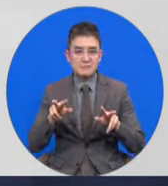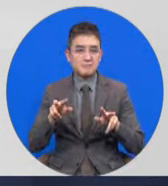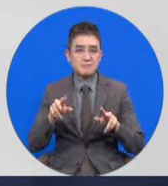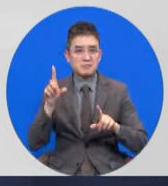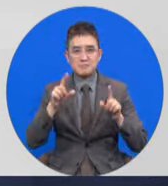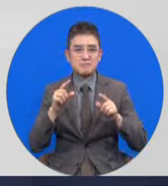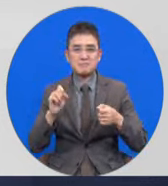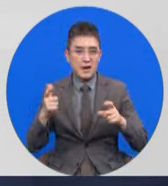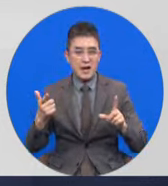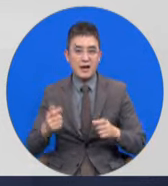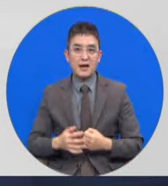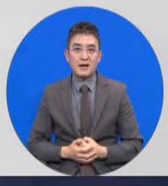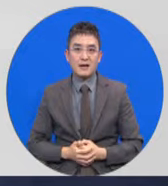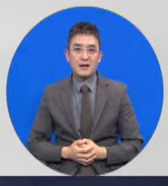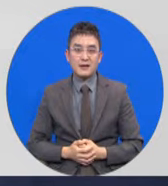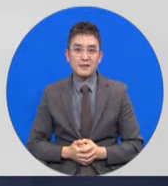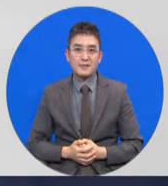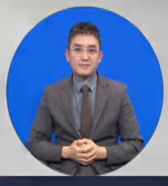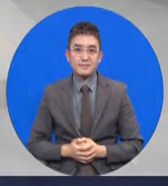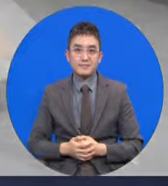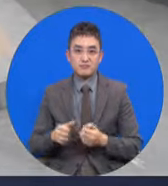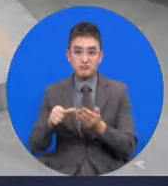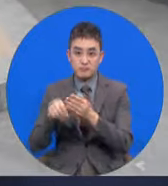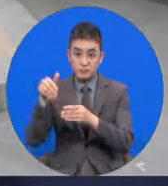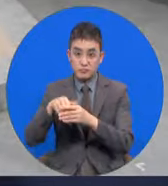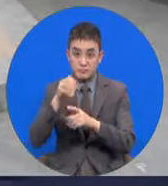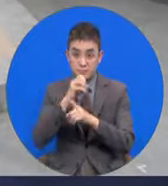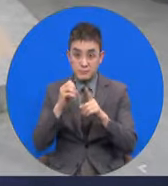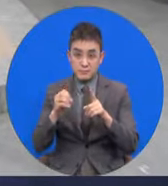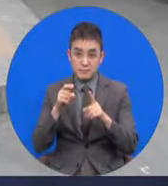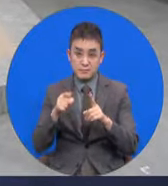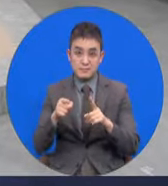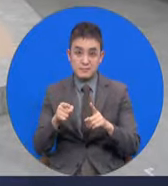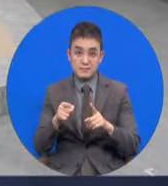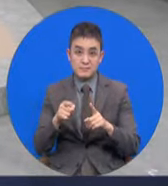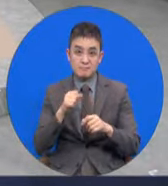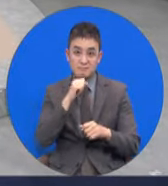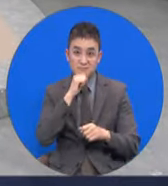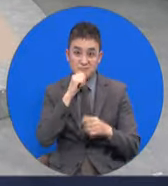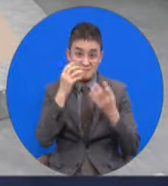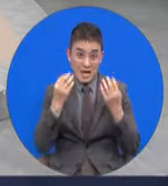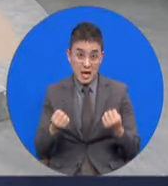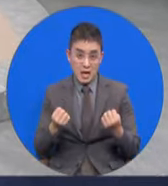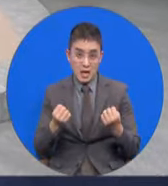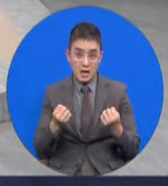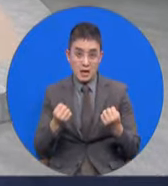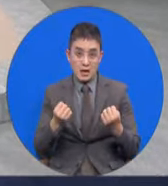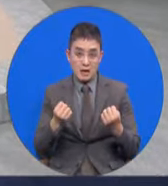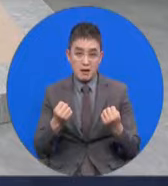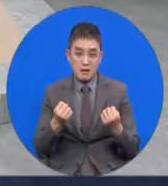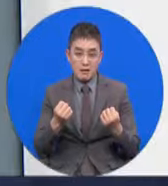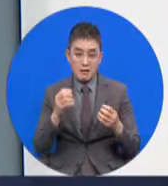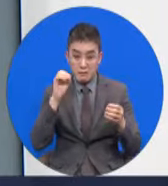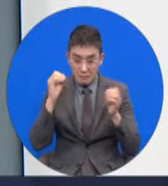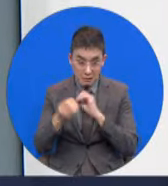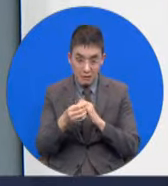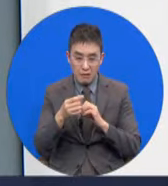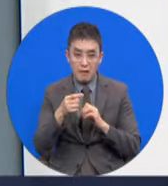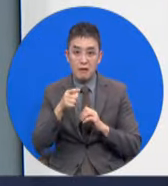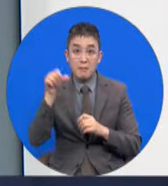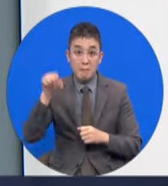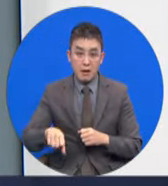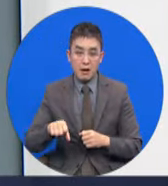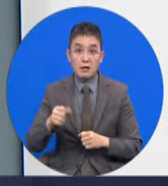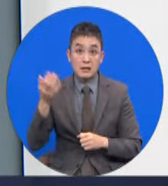투표율이 높으면은 민주당 계열의 정당이 이긴다는 게 깨진 게 박근혜 대통령 선거 때였습니다. 그렇군요. 네, 그때